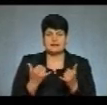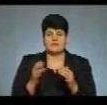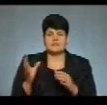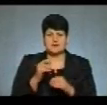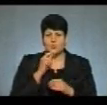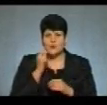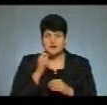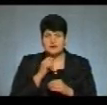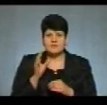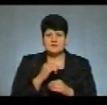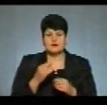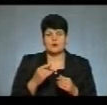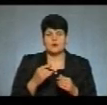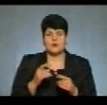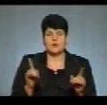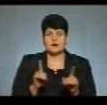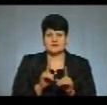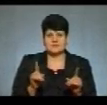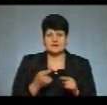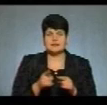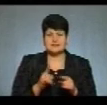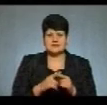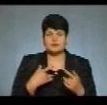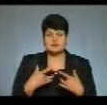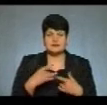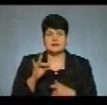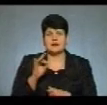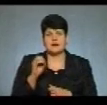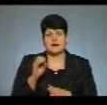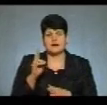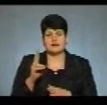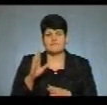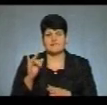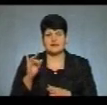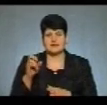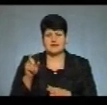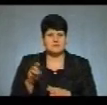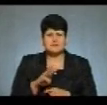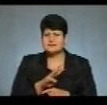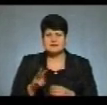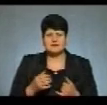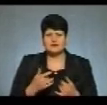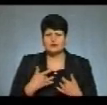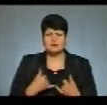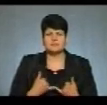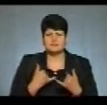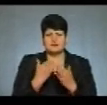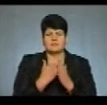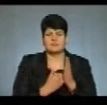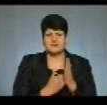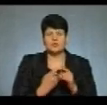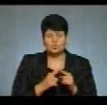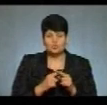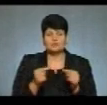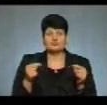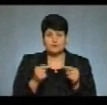для всієї України, для всіх оркестрів, і це є концерт реквієм, концерт вшанування. Тобто це не концерт присвячений, тут програма визначена,